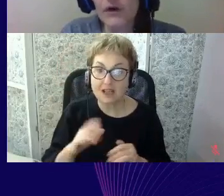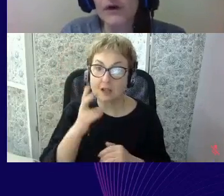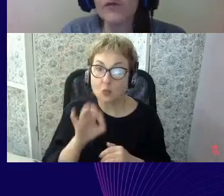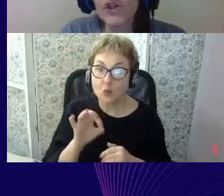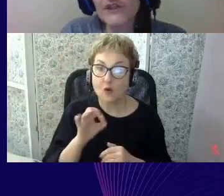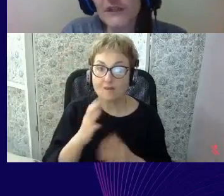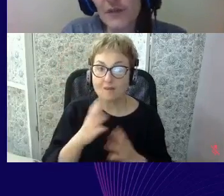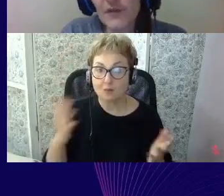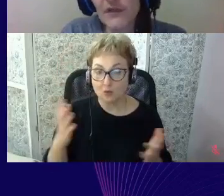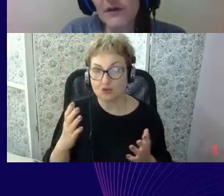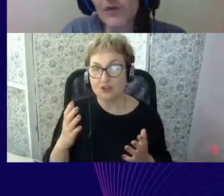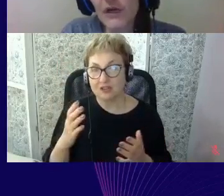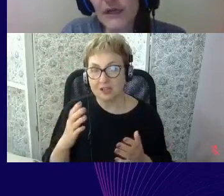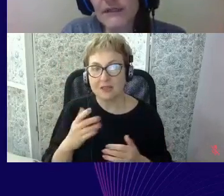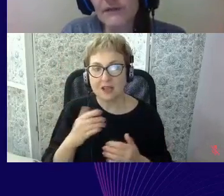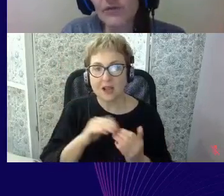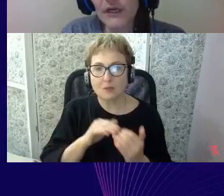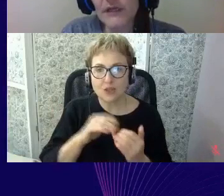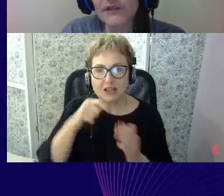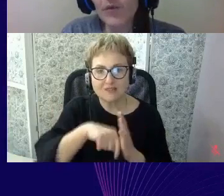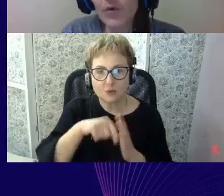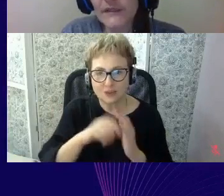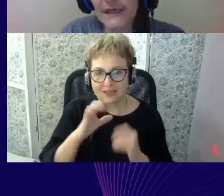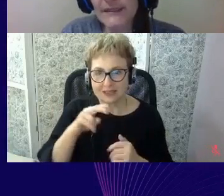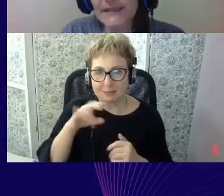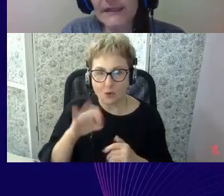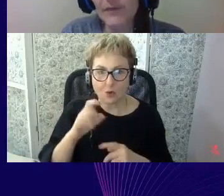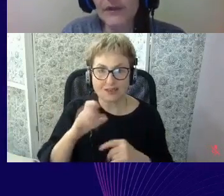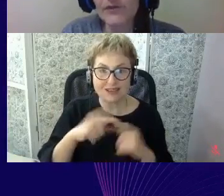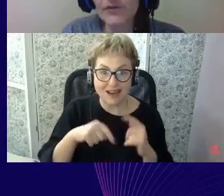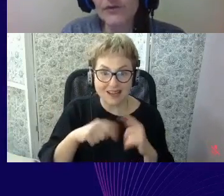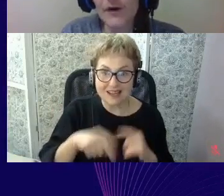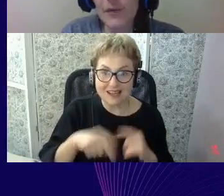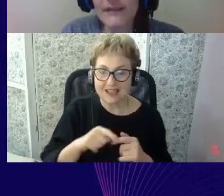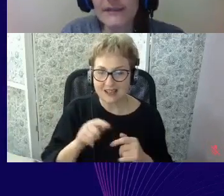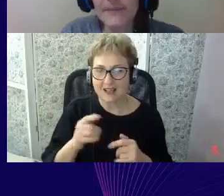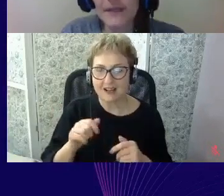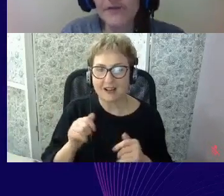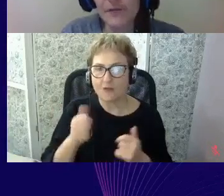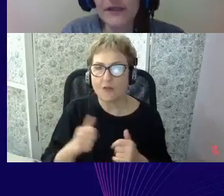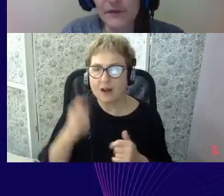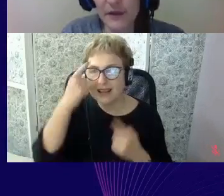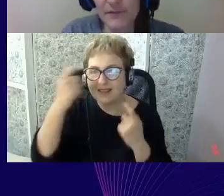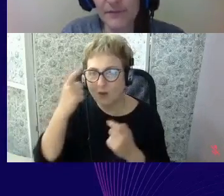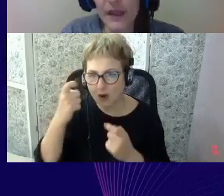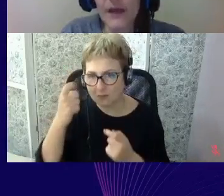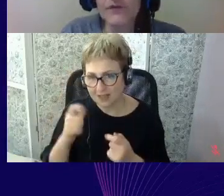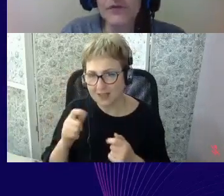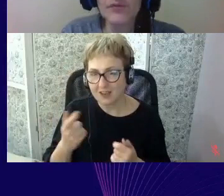но в большей степени коммуникация внутри СПО с родителями идет в формате